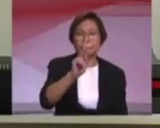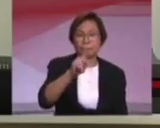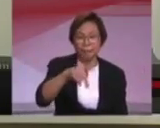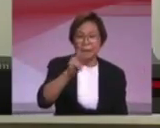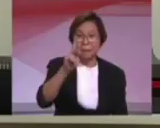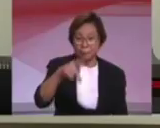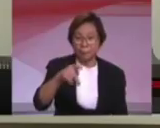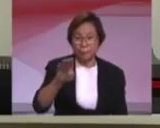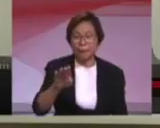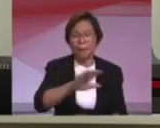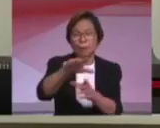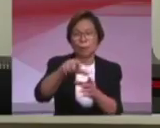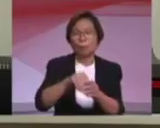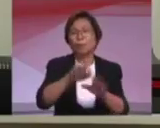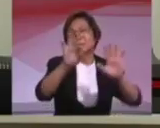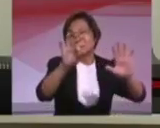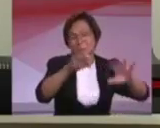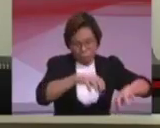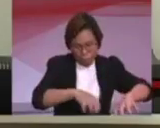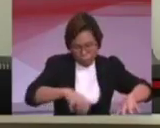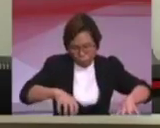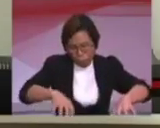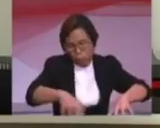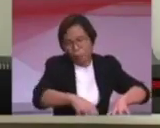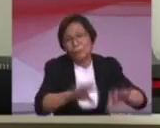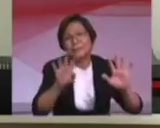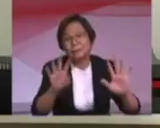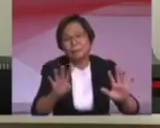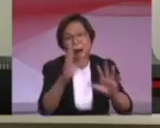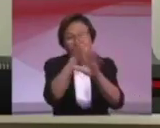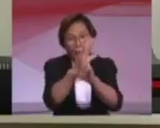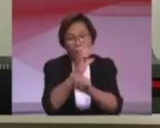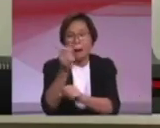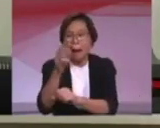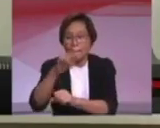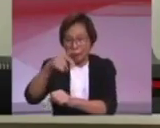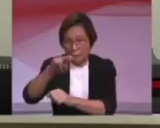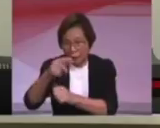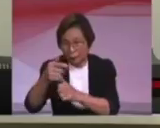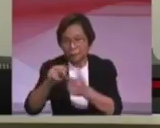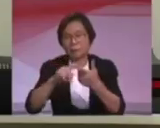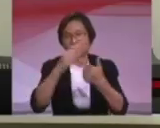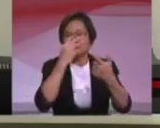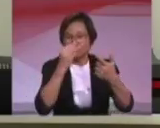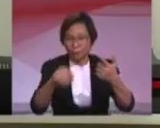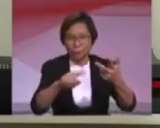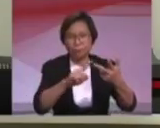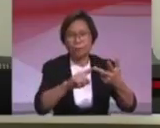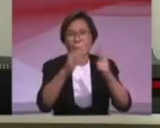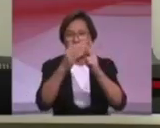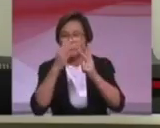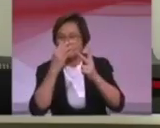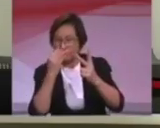meliputi 9 mukim seperti berikut: Ampangan, Seremban,